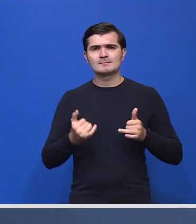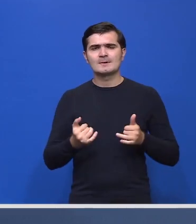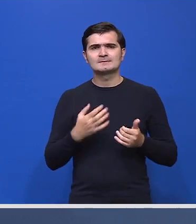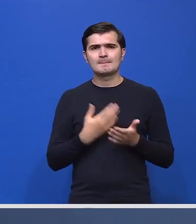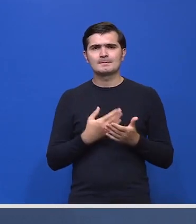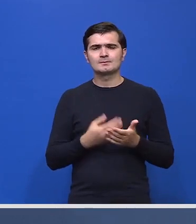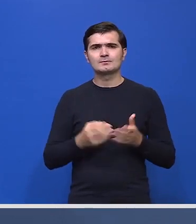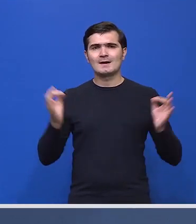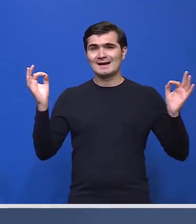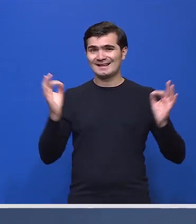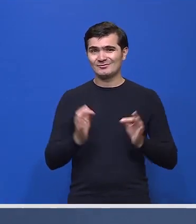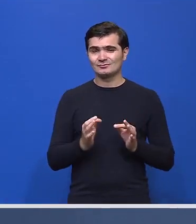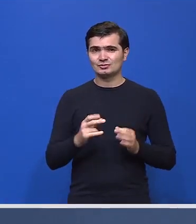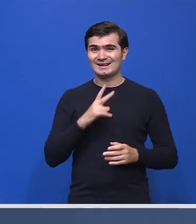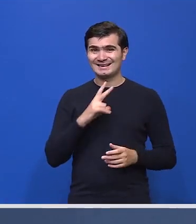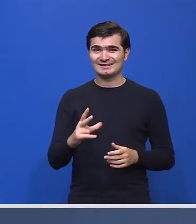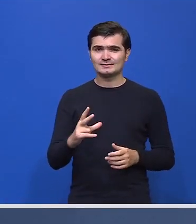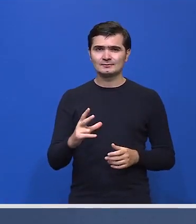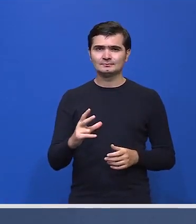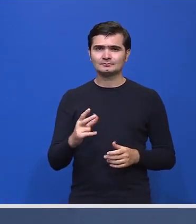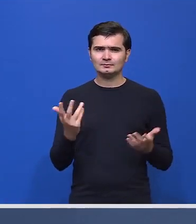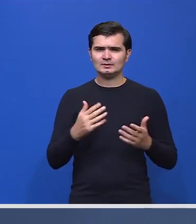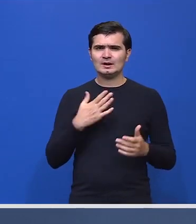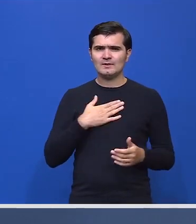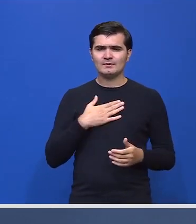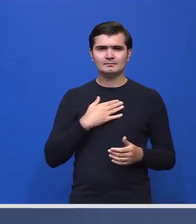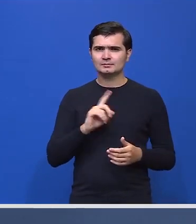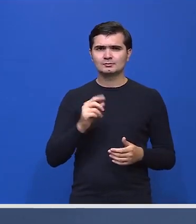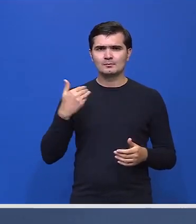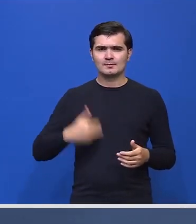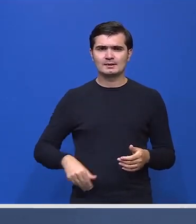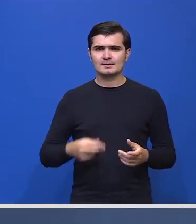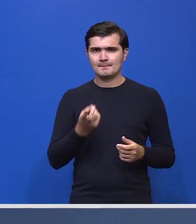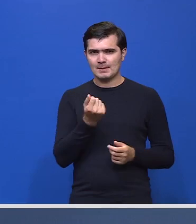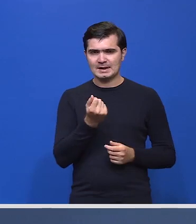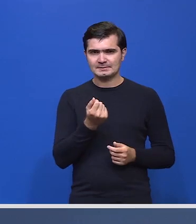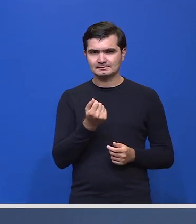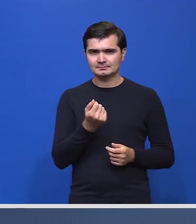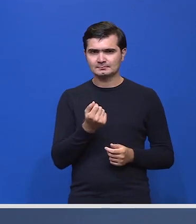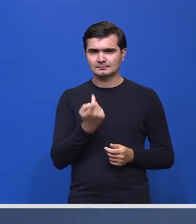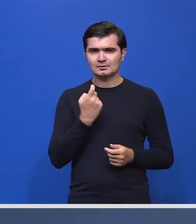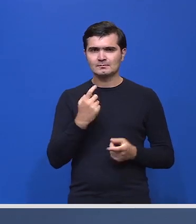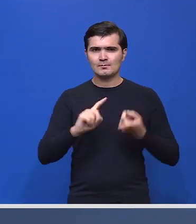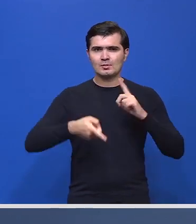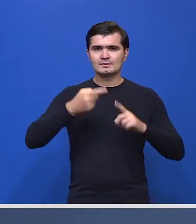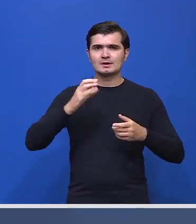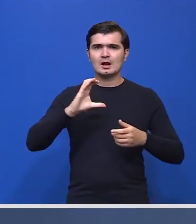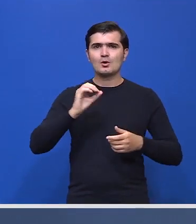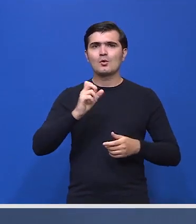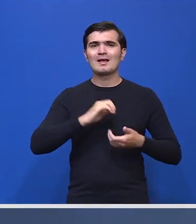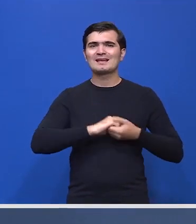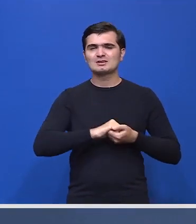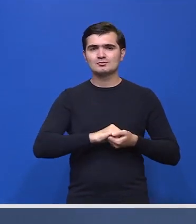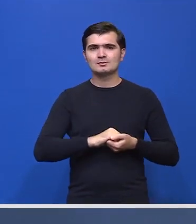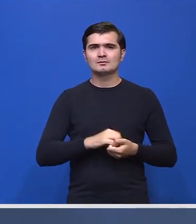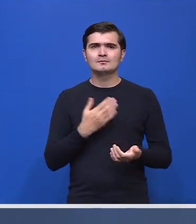al diminuării riscului pe care îl avem de pierdere a banilor din politica de coeziune